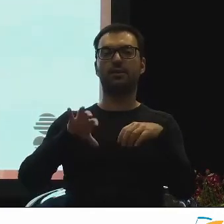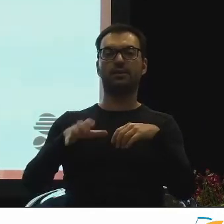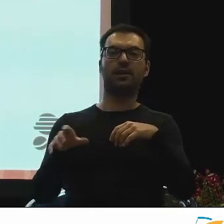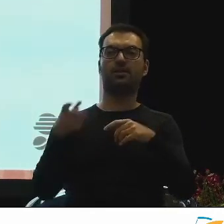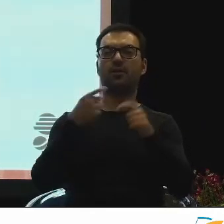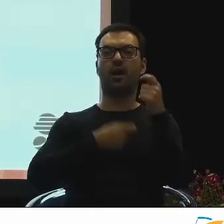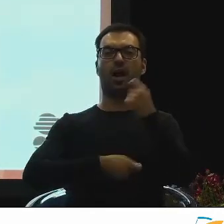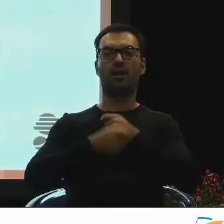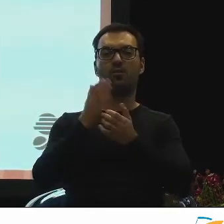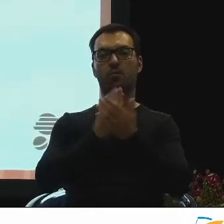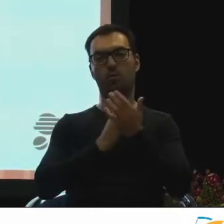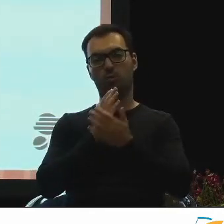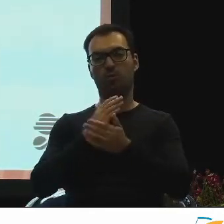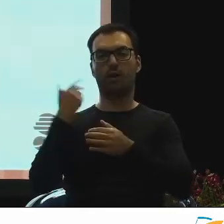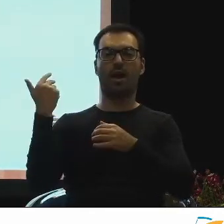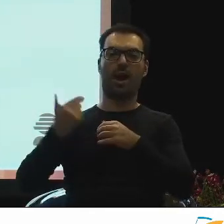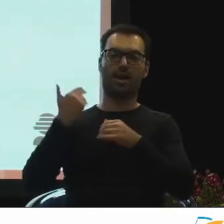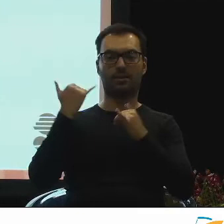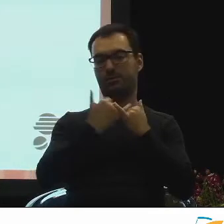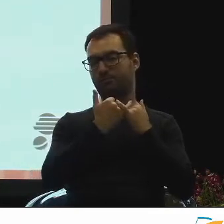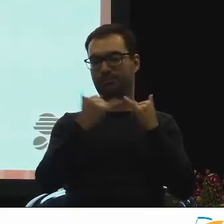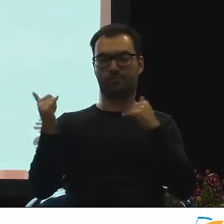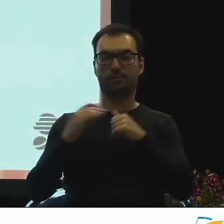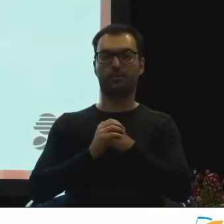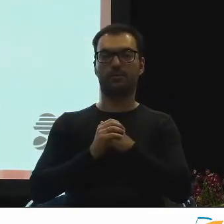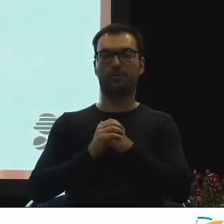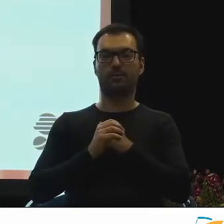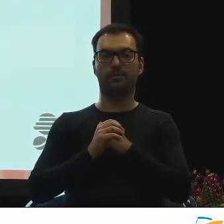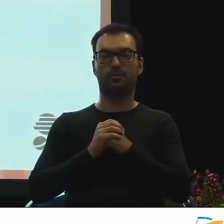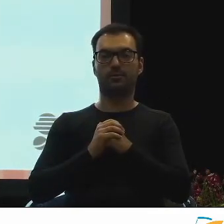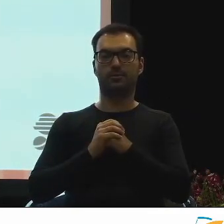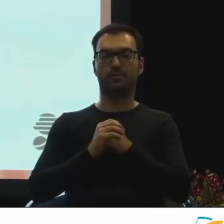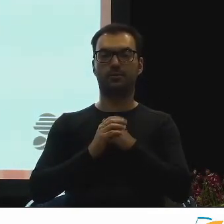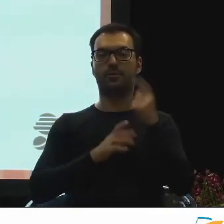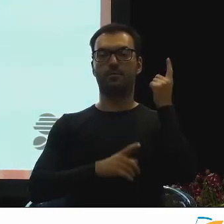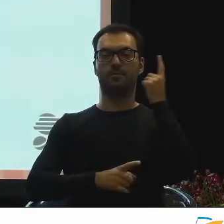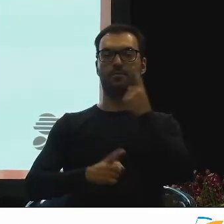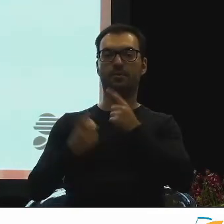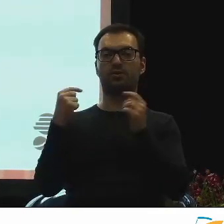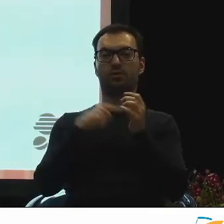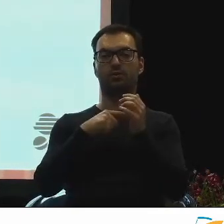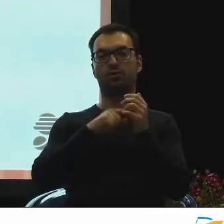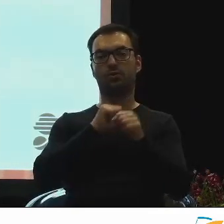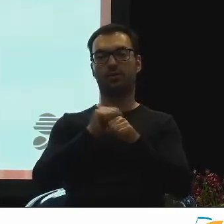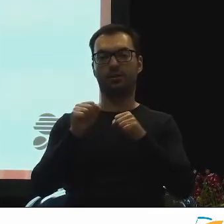sektora handlu, usług, akademii i tak dalej, i tak dalej. I myślę, że to jest coś